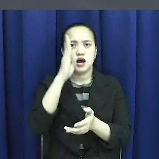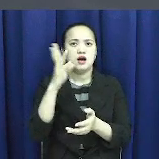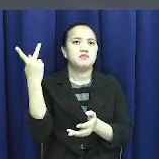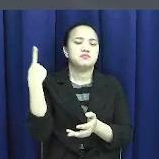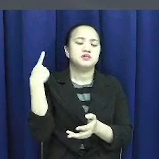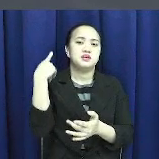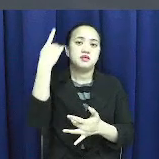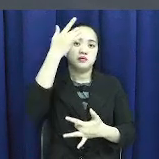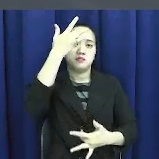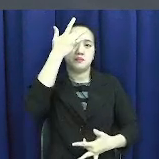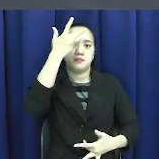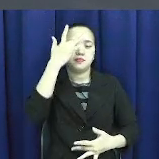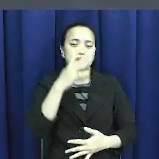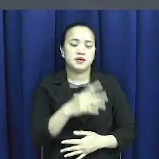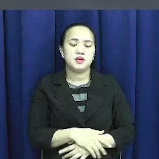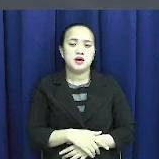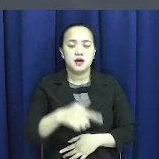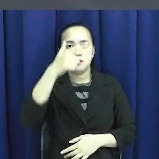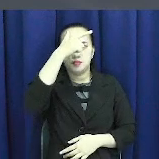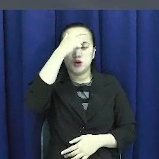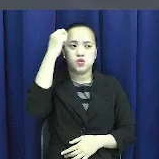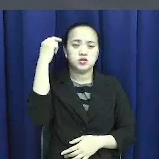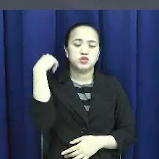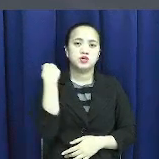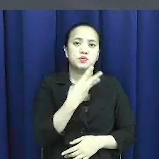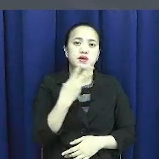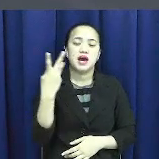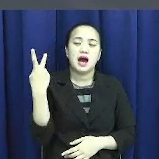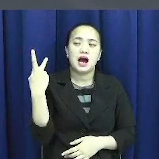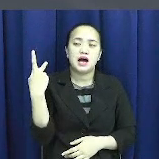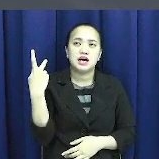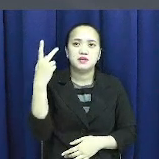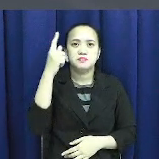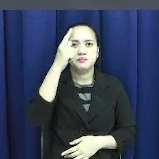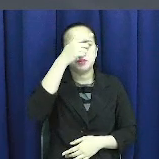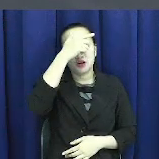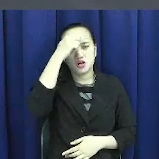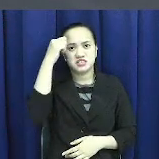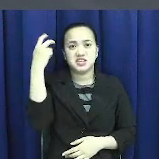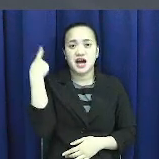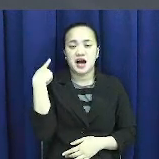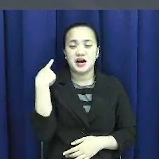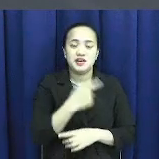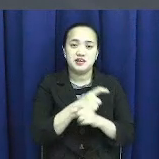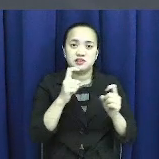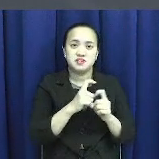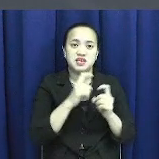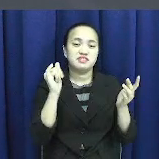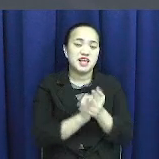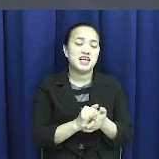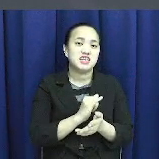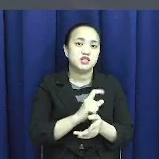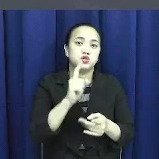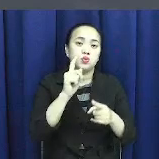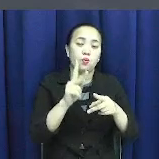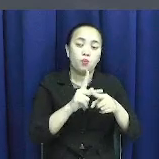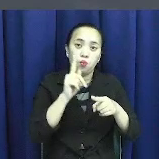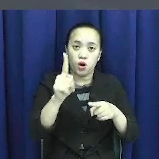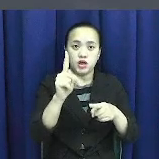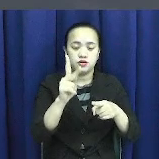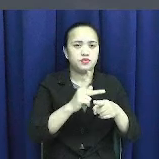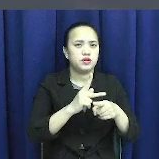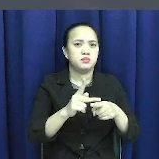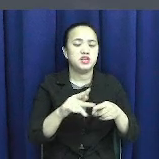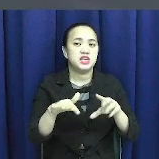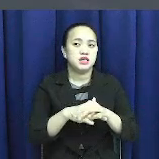sakit physical sapagkat meron po siyang kasalanan. Ganyan po ang prinsipyo nila in the Old Testament.